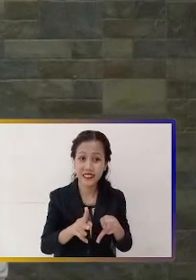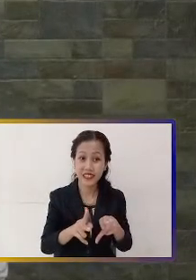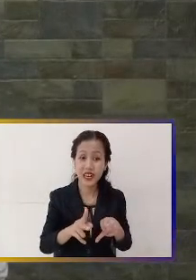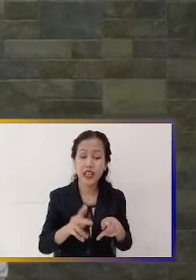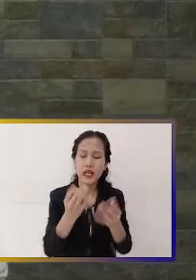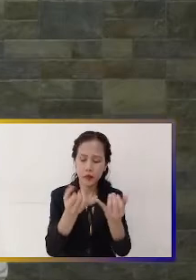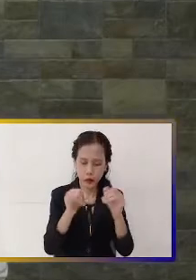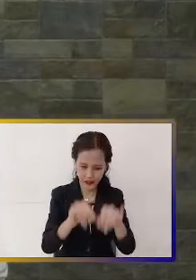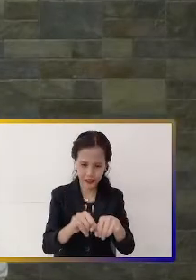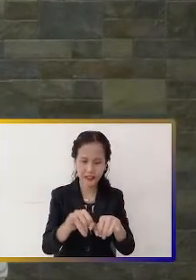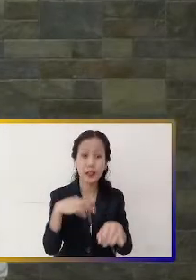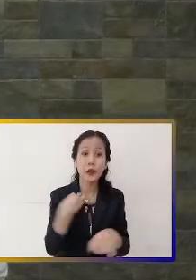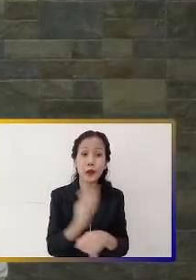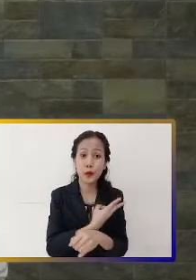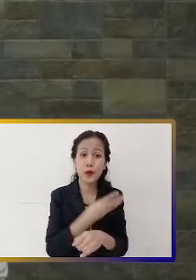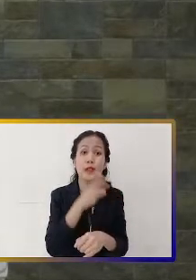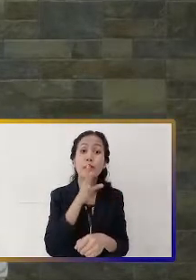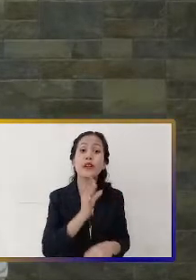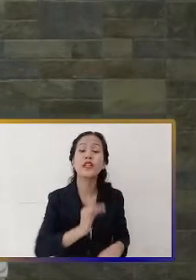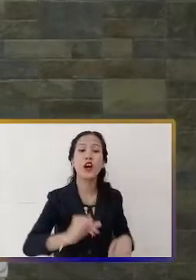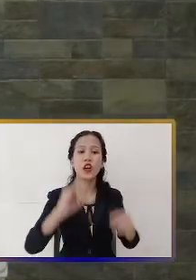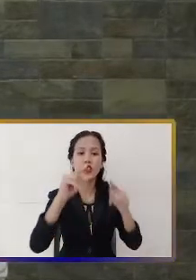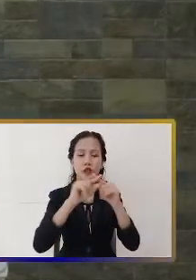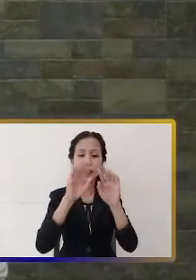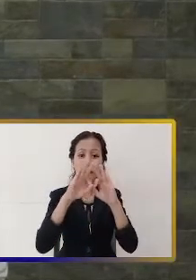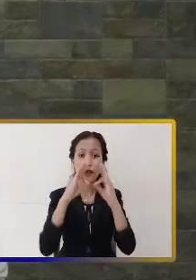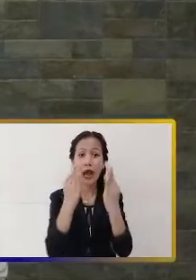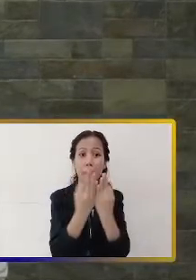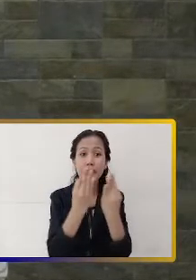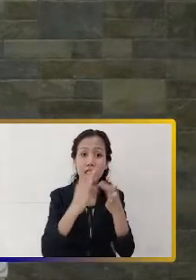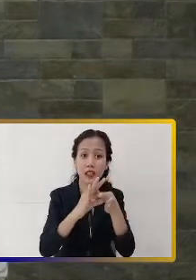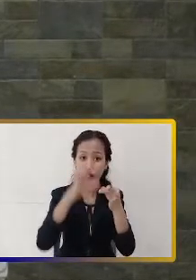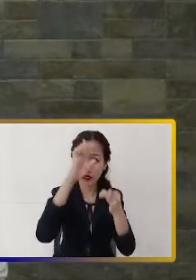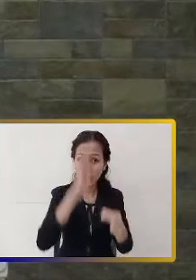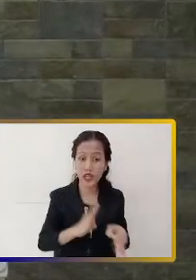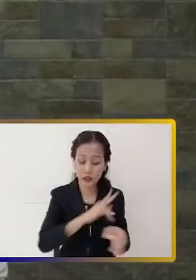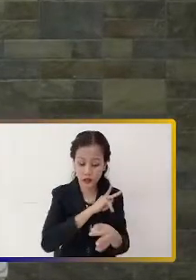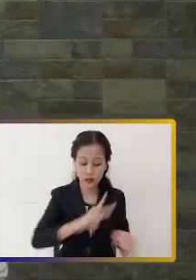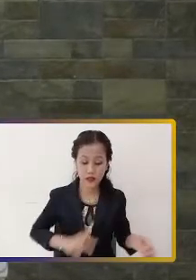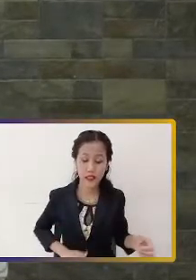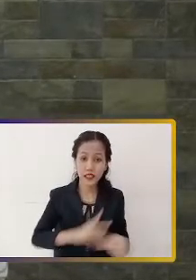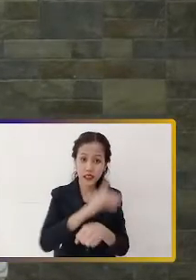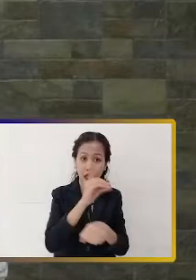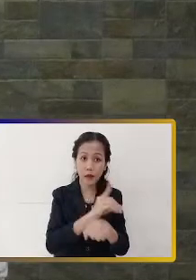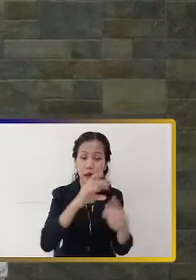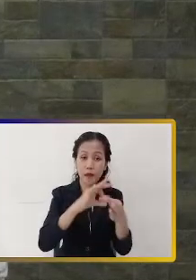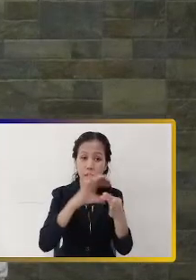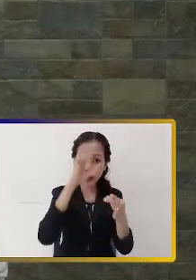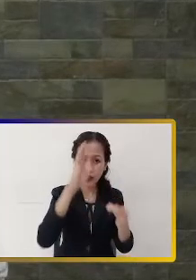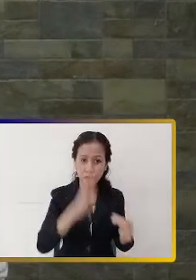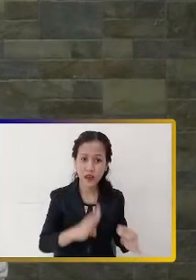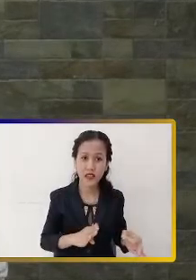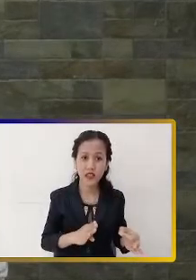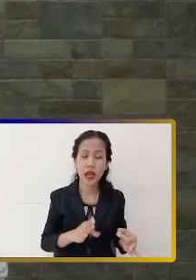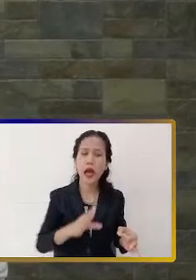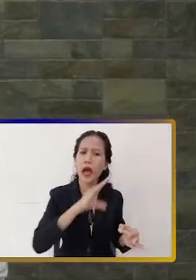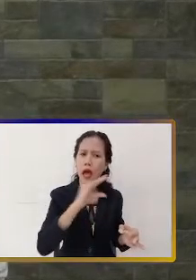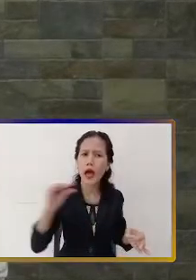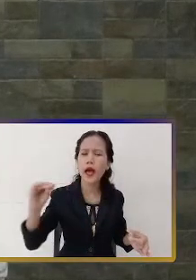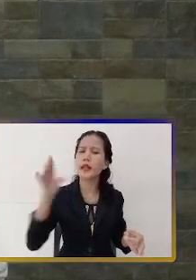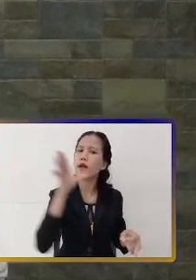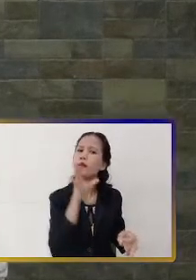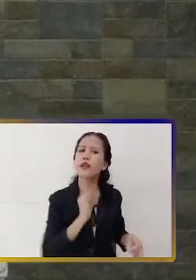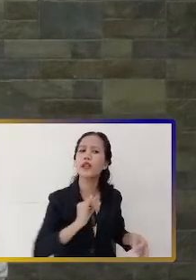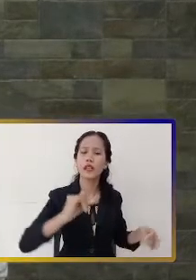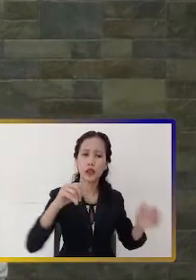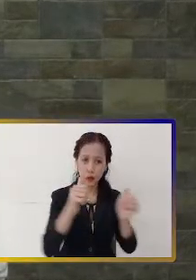of God. We belong to the kingdom of God. And habang tayo po ay kasama sa kingdom ng Panginoon, kapatid, hindi yung masasama pa